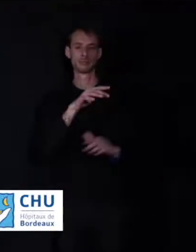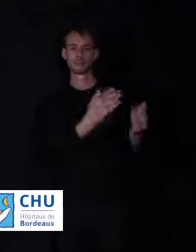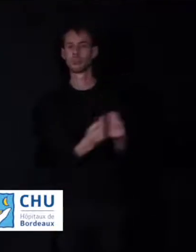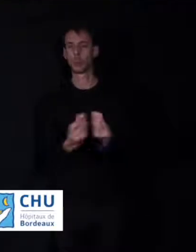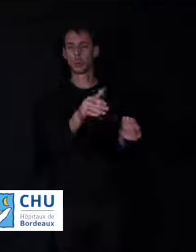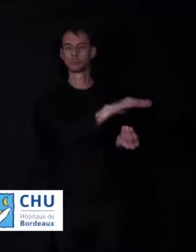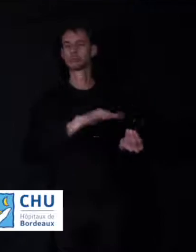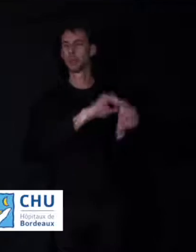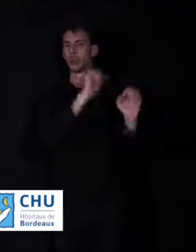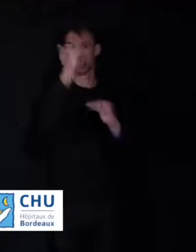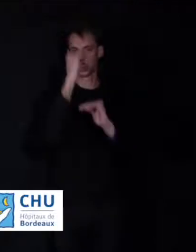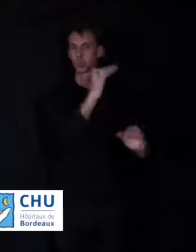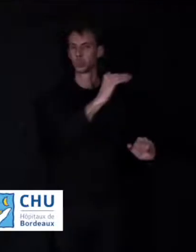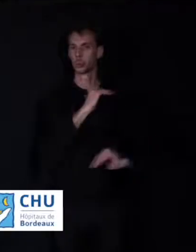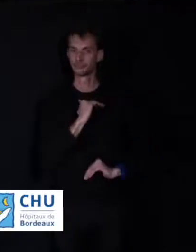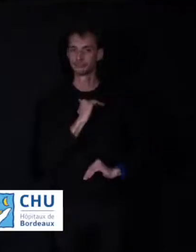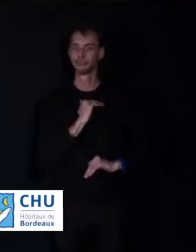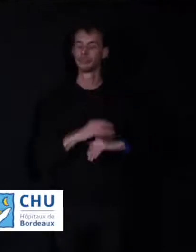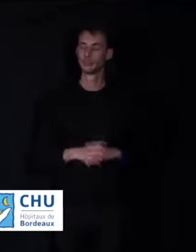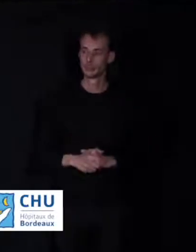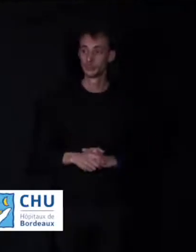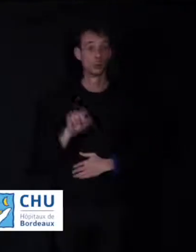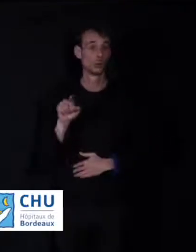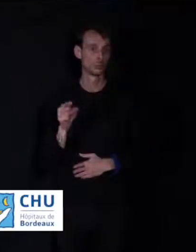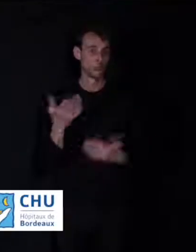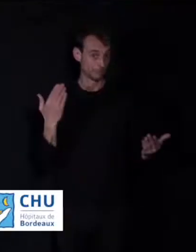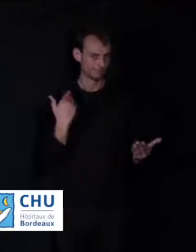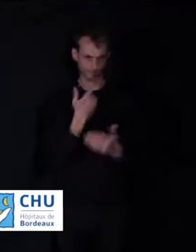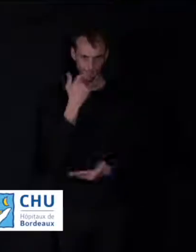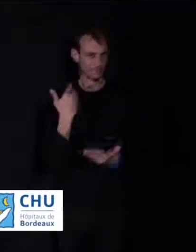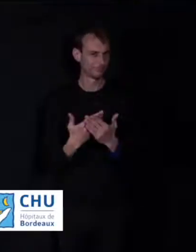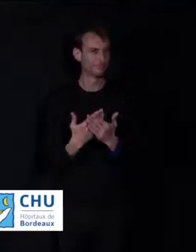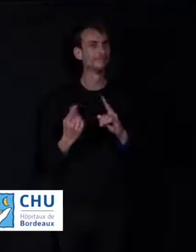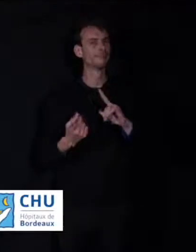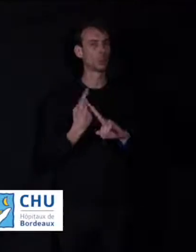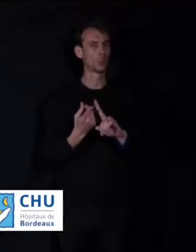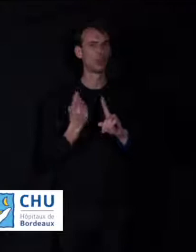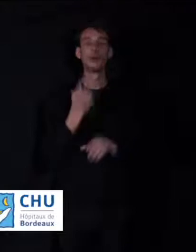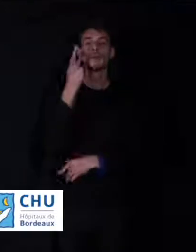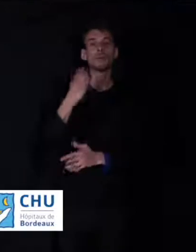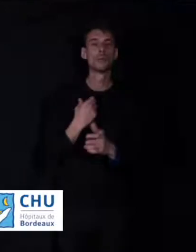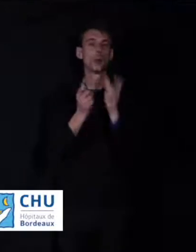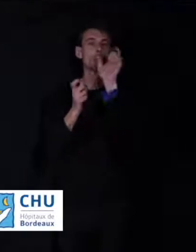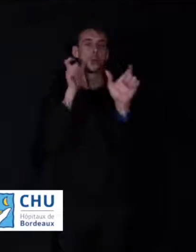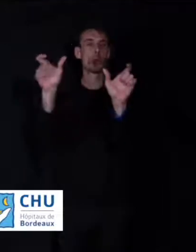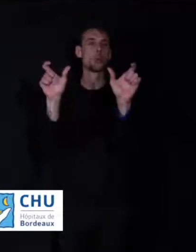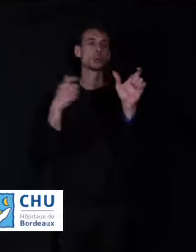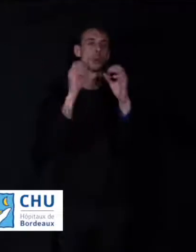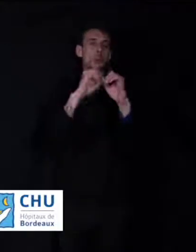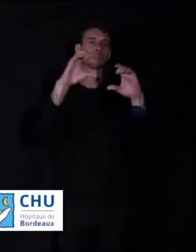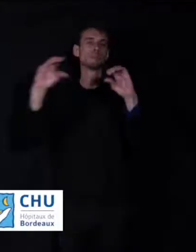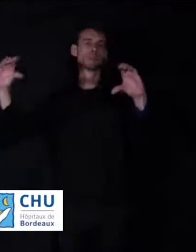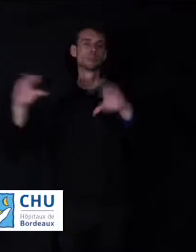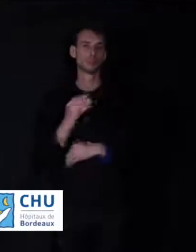Et je pense qu'au travers de cette phrase, tout est dit. J'ai mis en gras les principaux mots-clés qui vont émailler tout